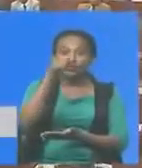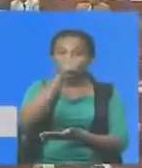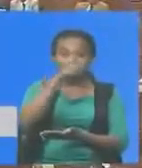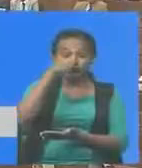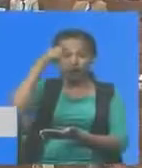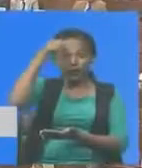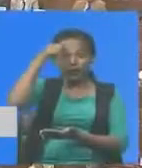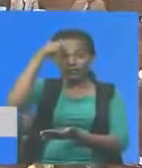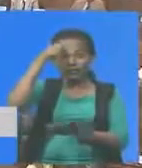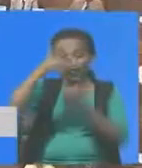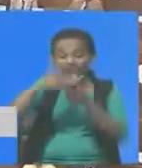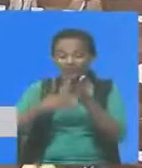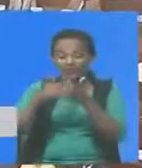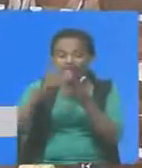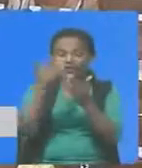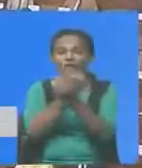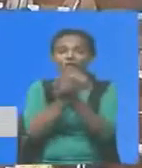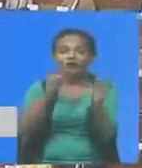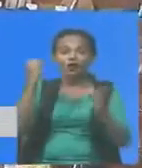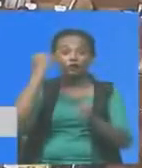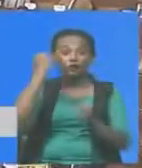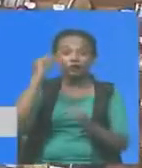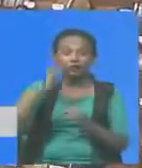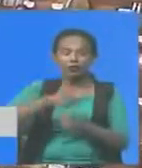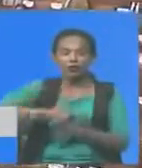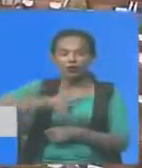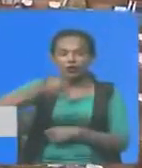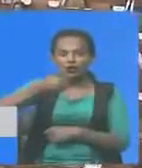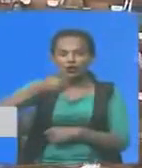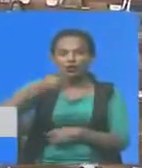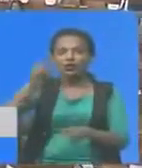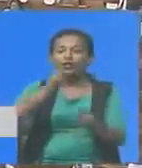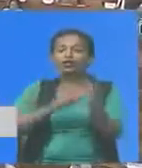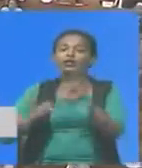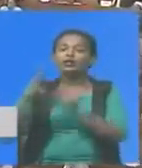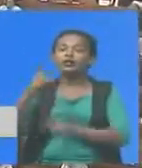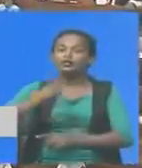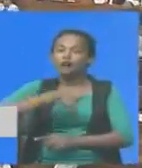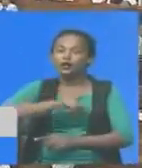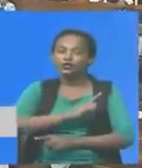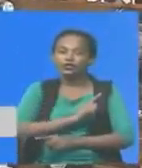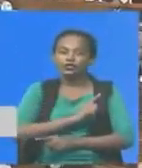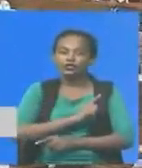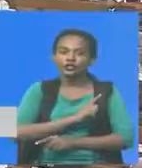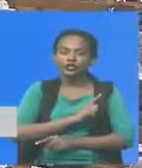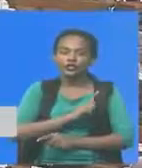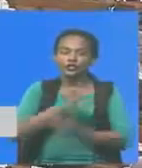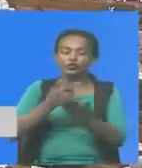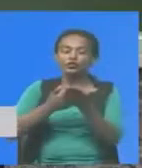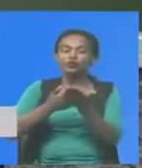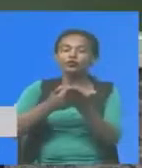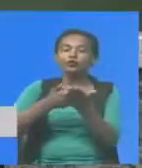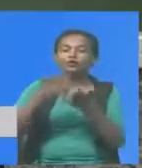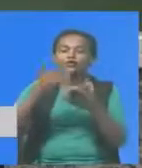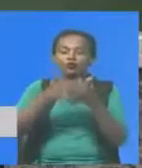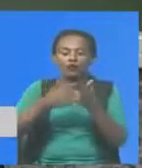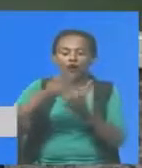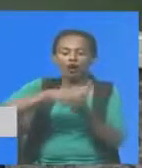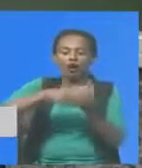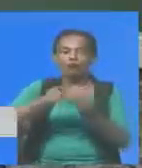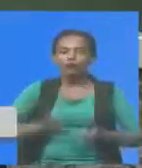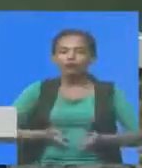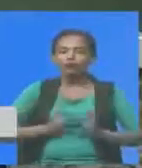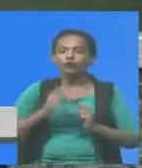ጉዳይ የመፍታቱ ሐሳብ በዋናነት የህዝባችንን ይልቁንም በድንበር አካባቢ የሚኖሩትን ዜጎቻችንን